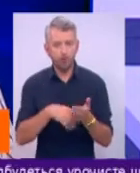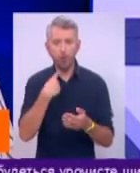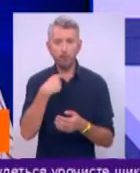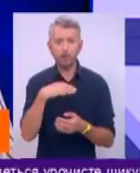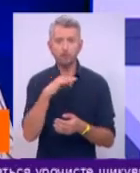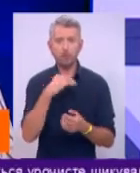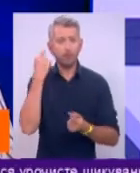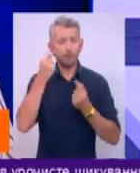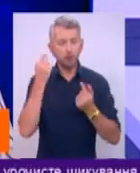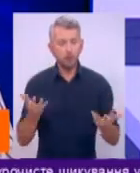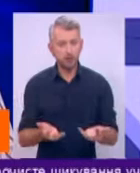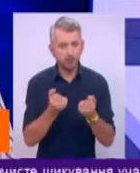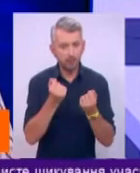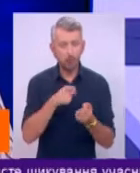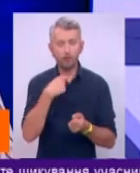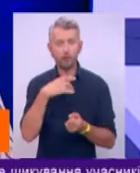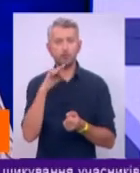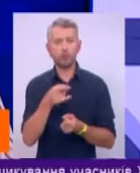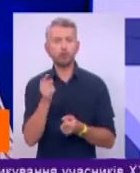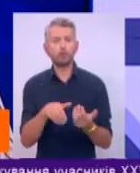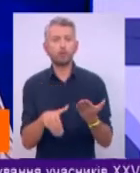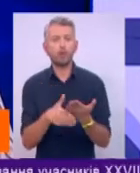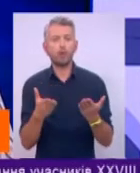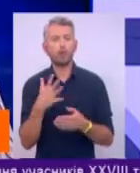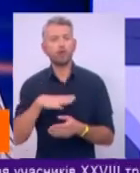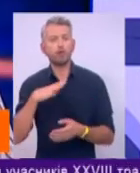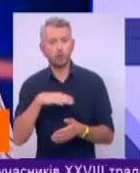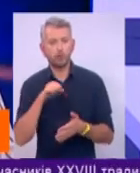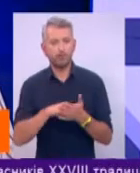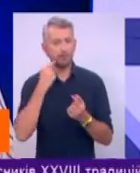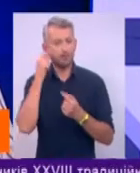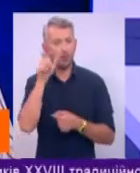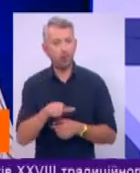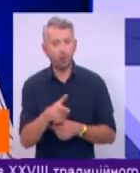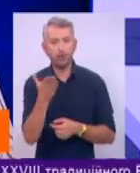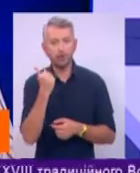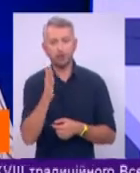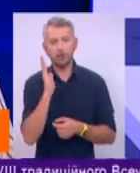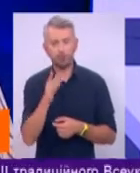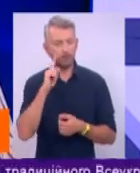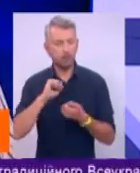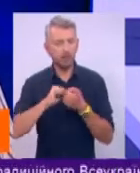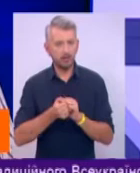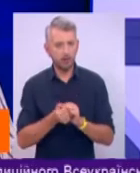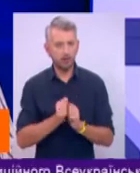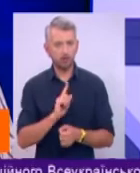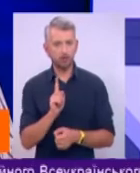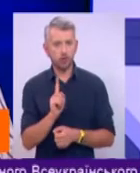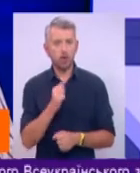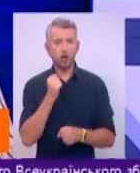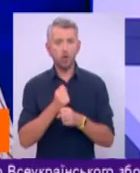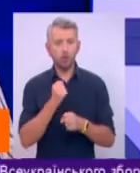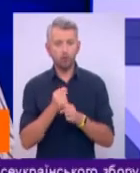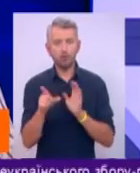про психологічну підтримку, говорячи про ту допомогу, яку очікують від психолога, давайте будемо пам'ятати, що робота